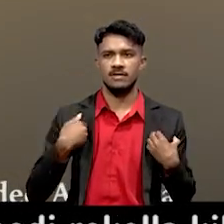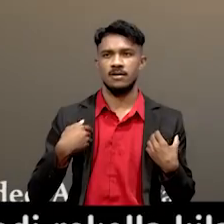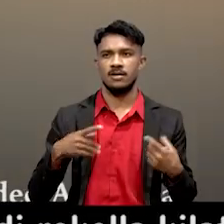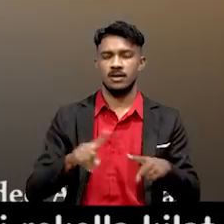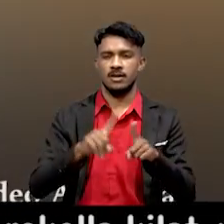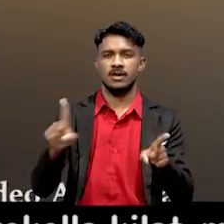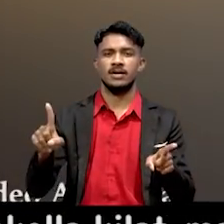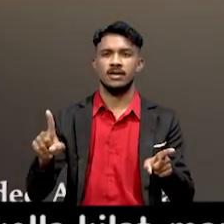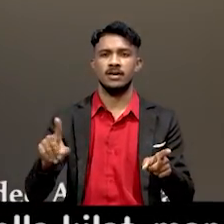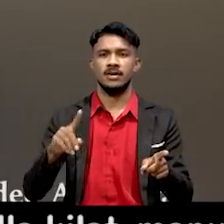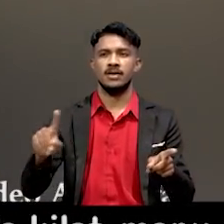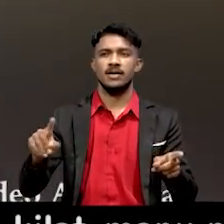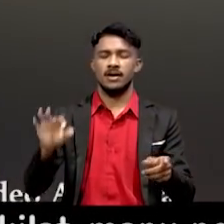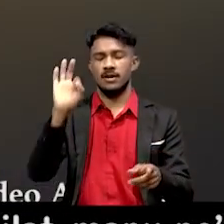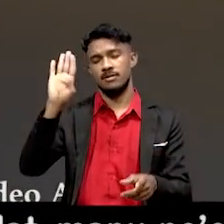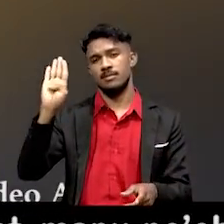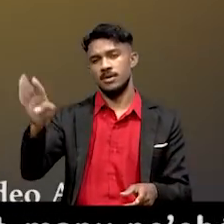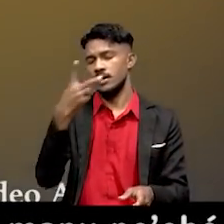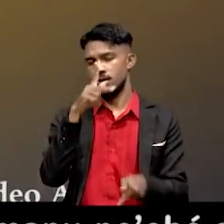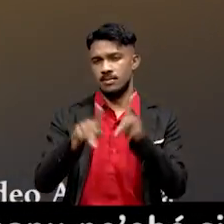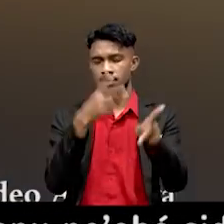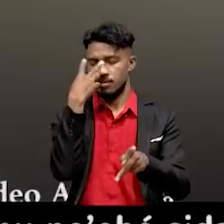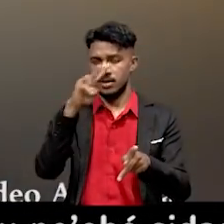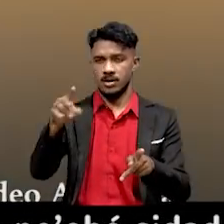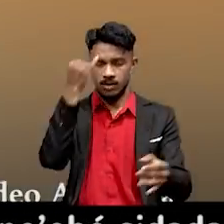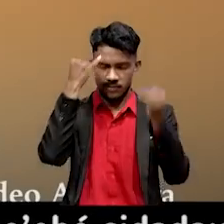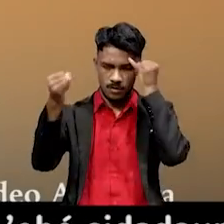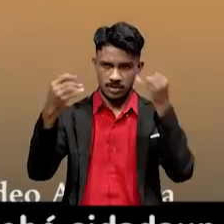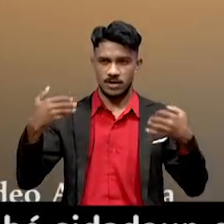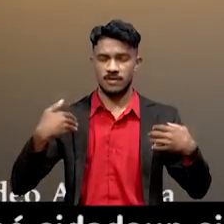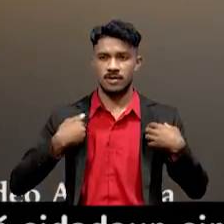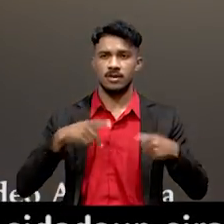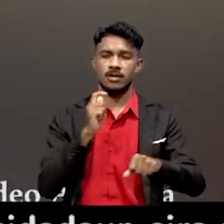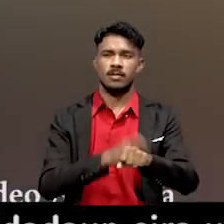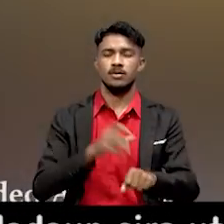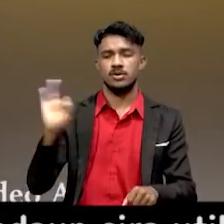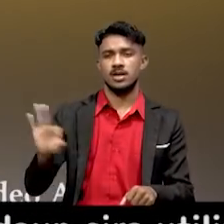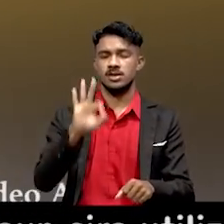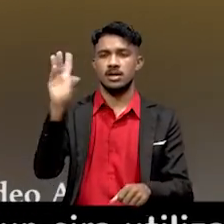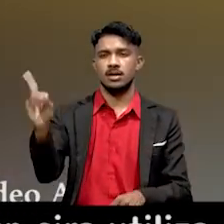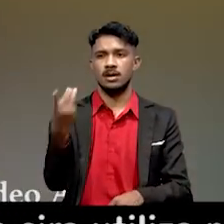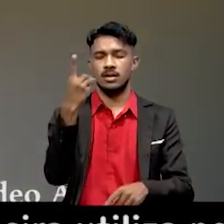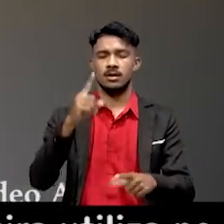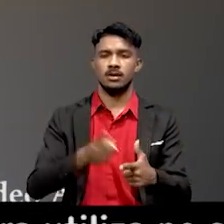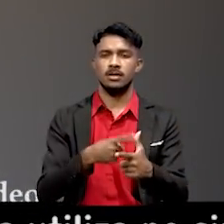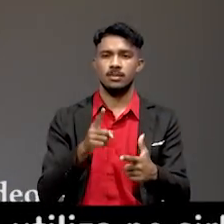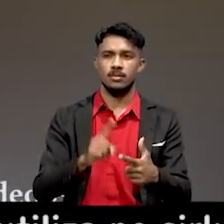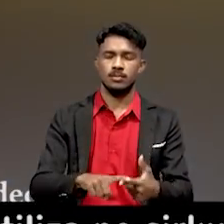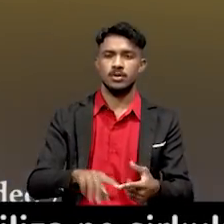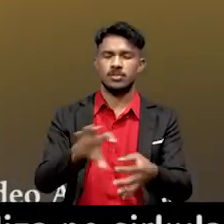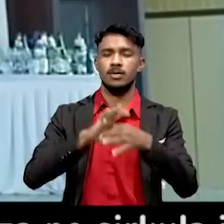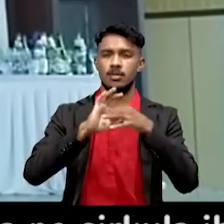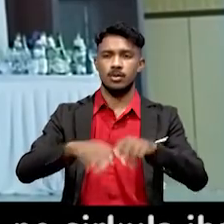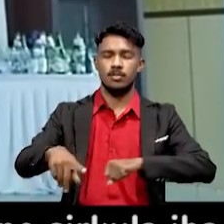ia redi sosial ni, tuir informasi kata akontesi te ona ia sista madrugada, molok estruktura PDI halau Natal hamutuk